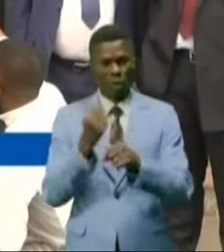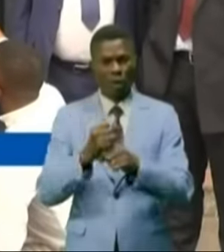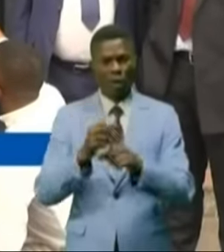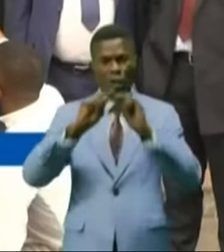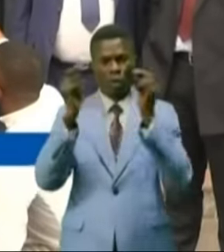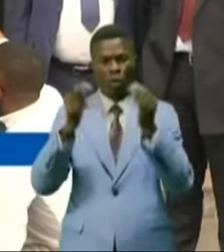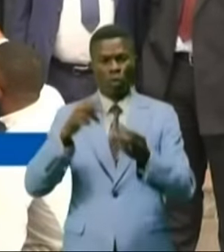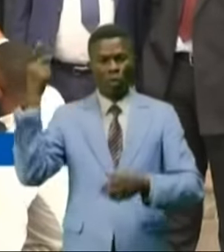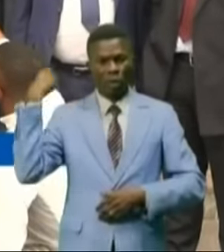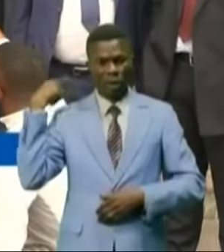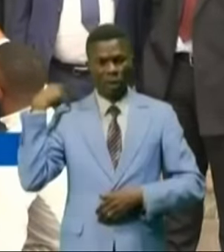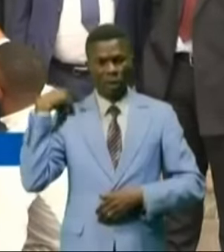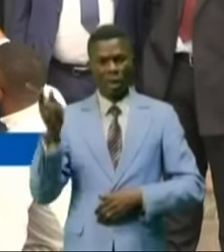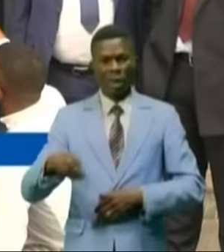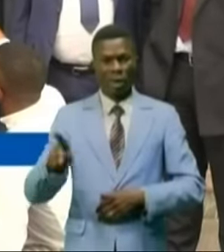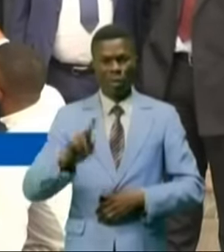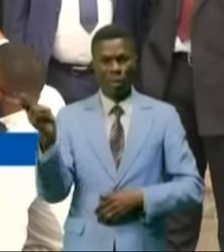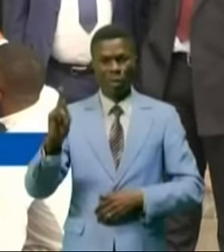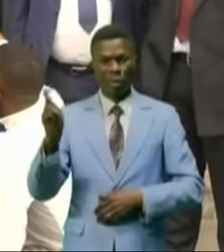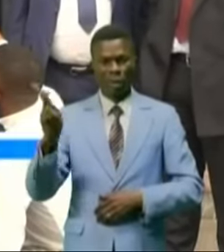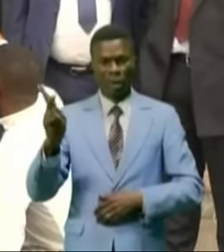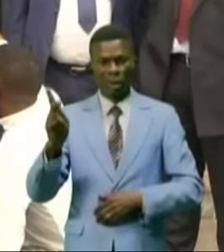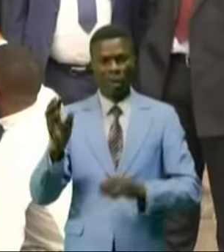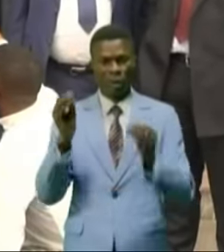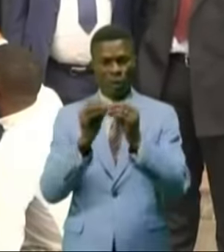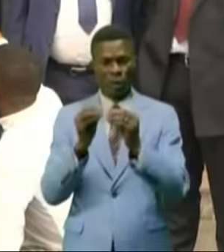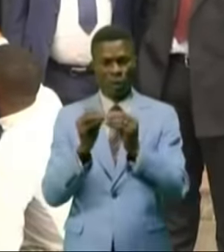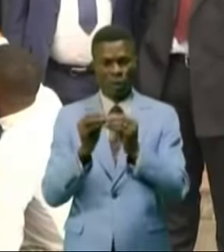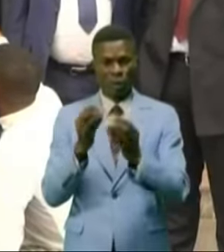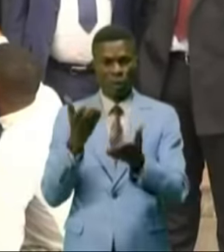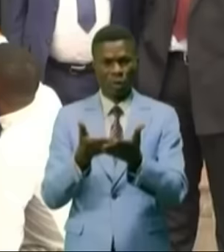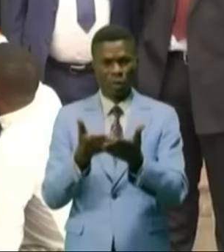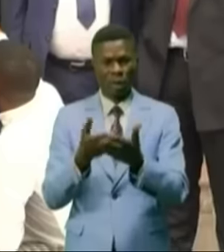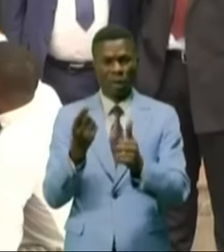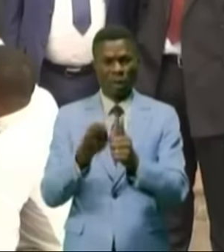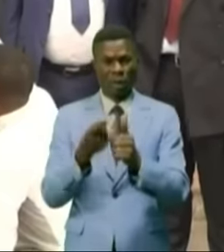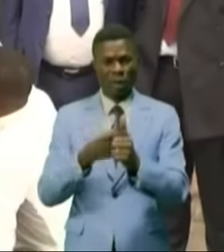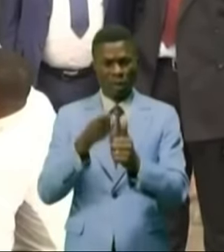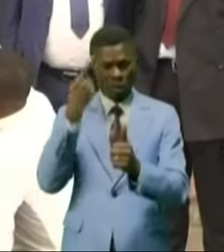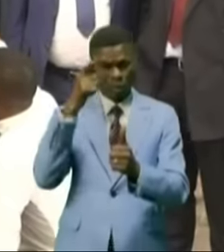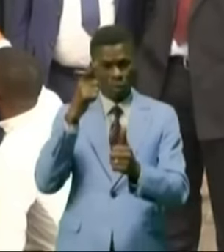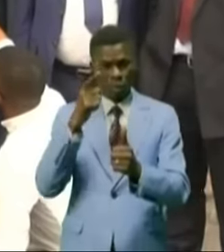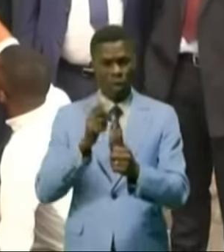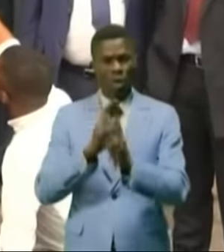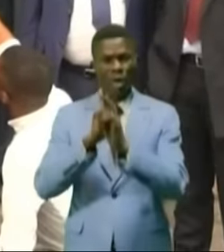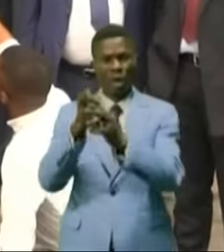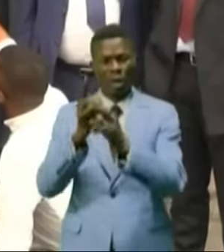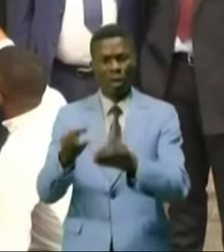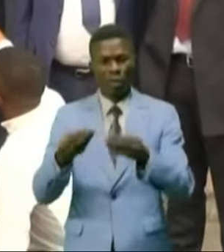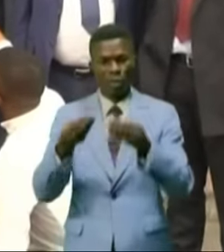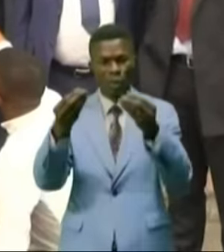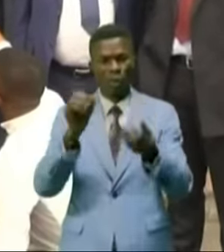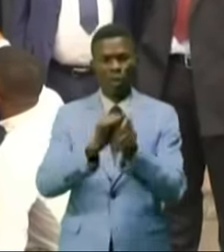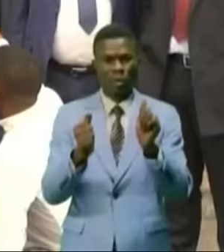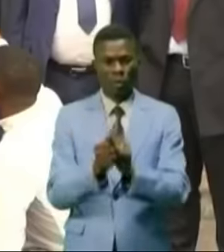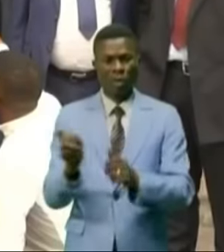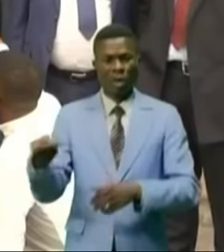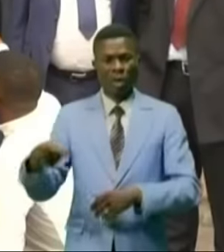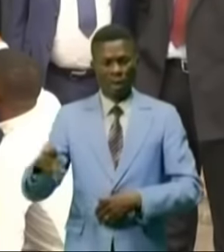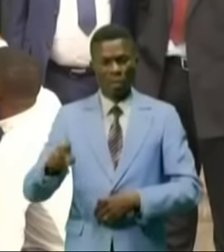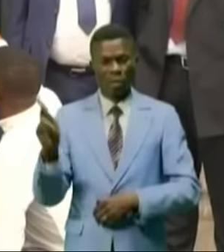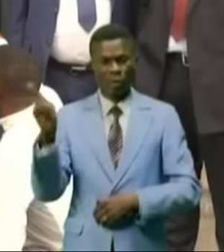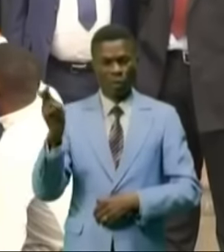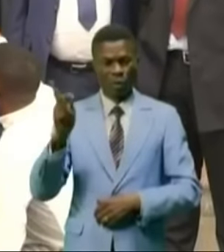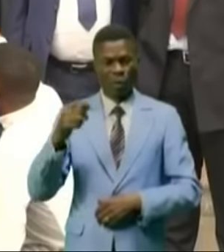élus de la province du Kasaï s'est réuni, notamment pour faire le point sur la situation de la province.